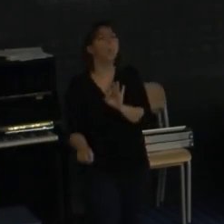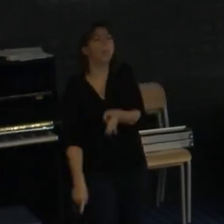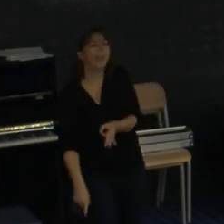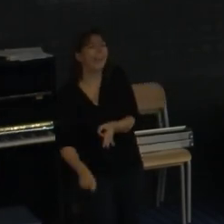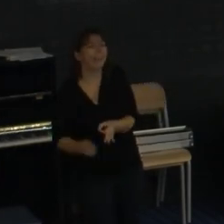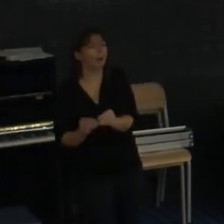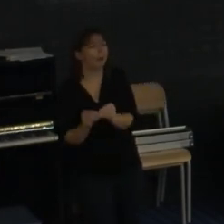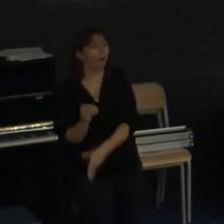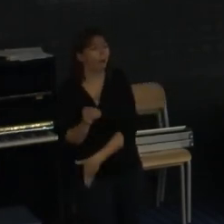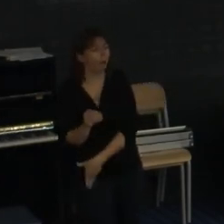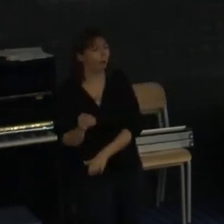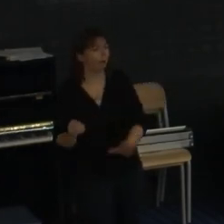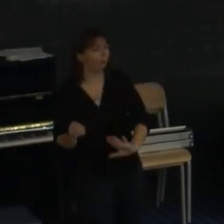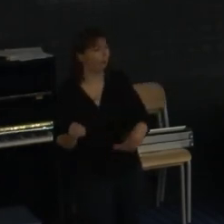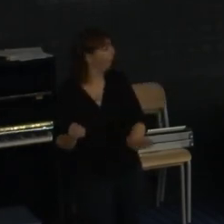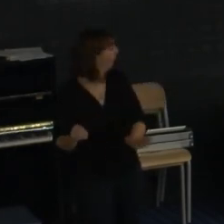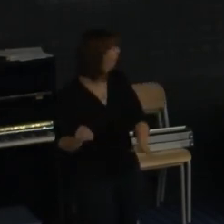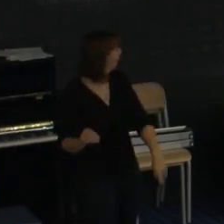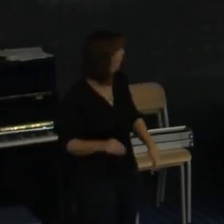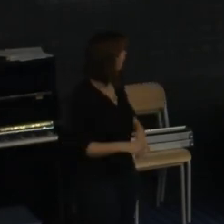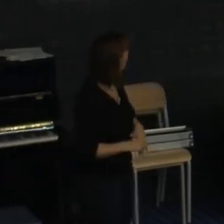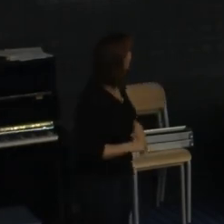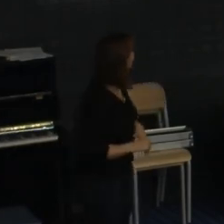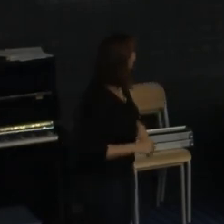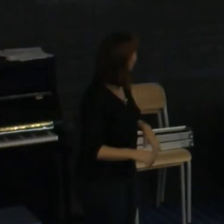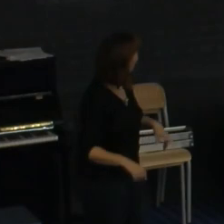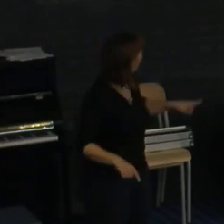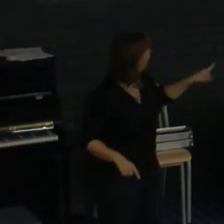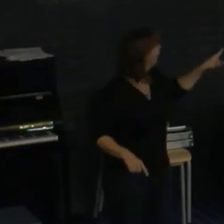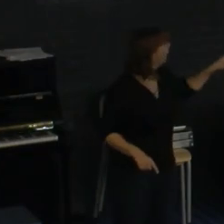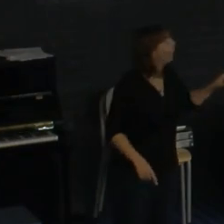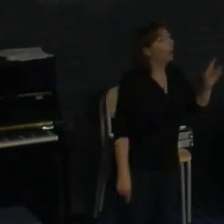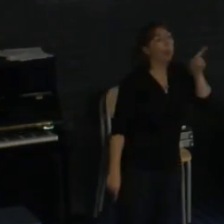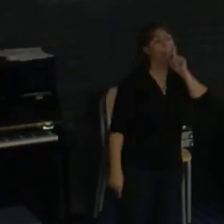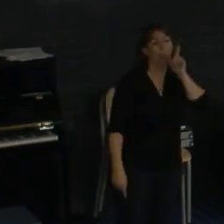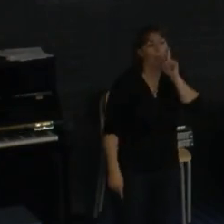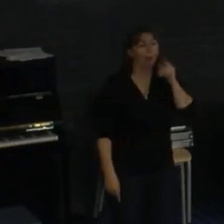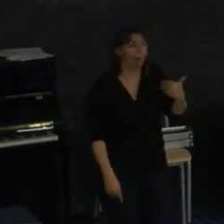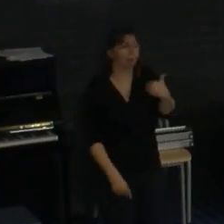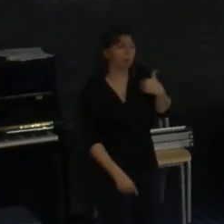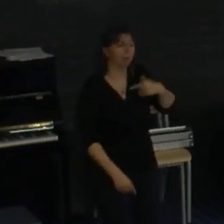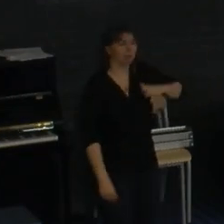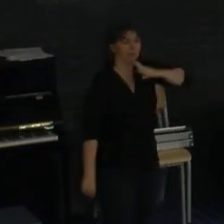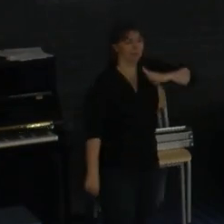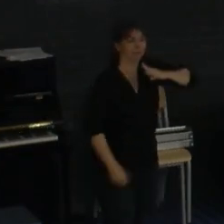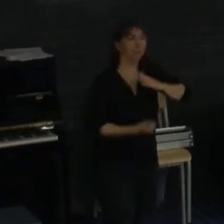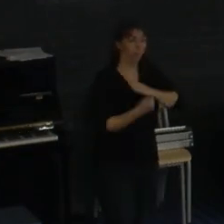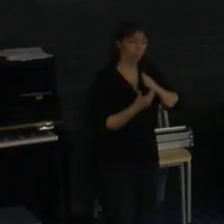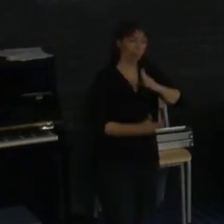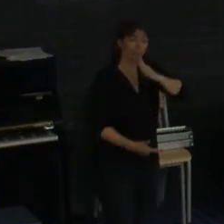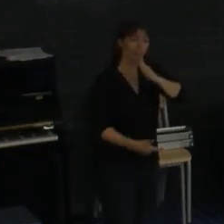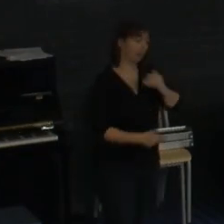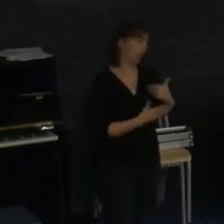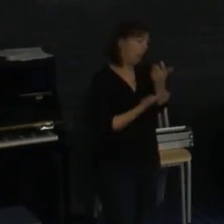déconné. Bon, voilà. Ça doit être le oui qui est là. Il faut savoir que, comme j'avais beaucoup de talks à préparer, j'en ai trois, je suis levé depuis